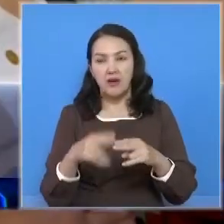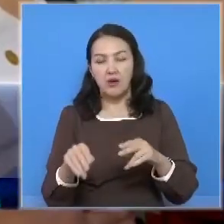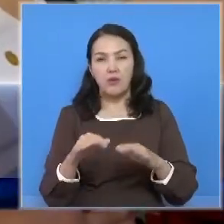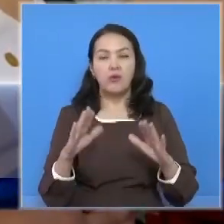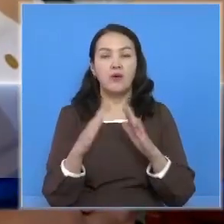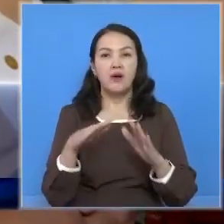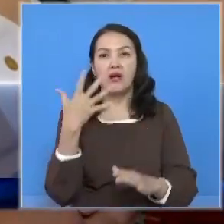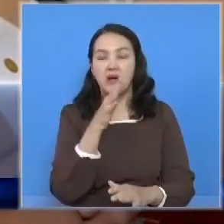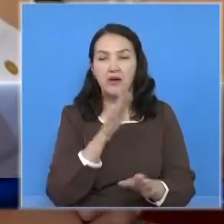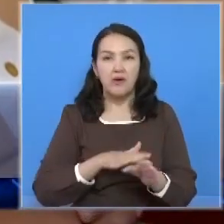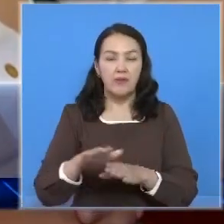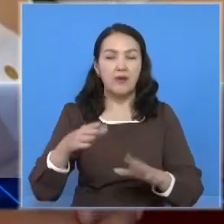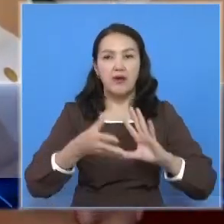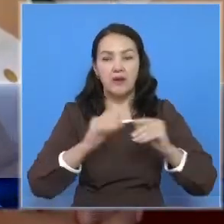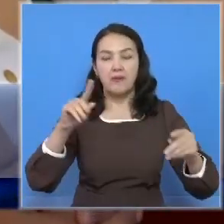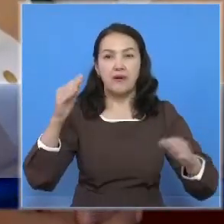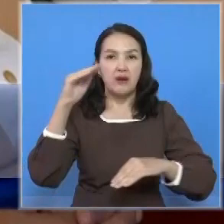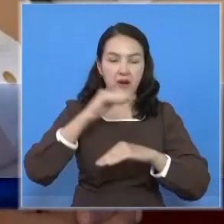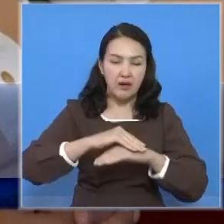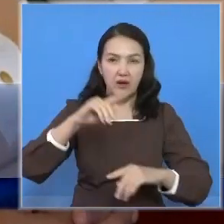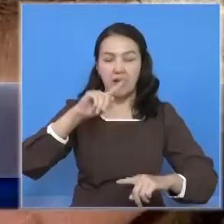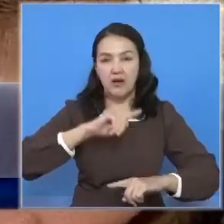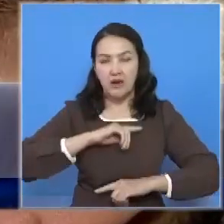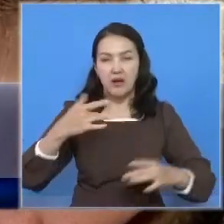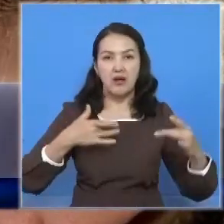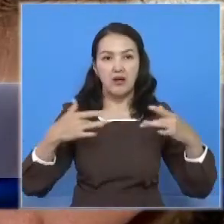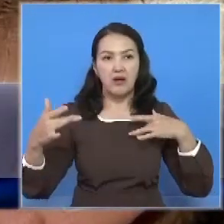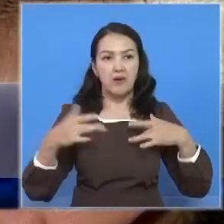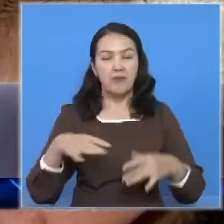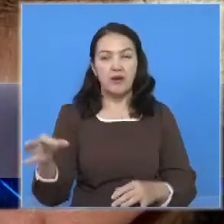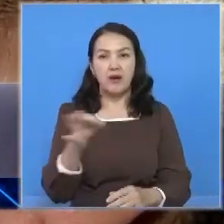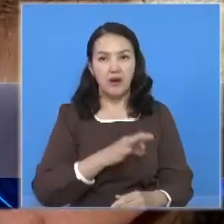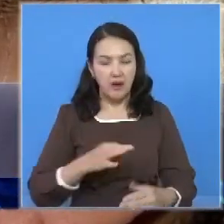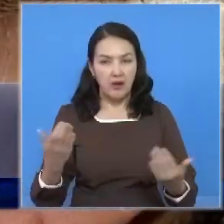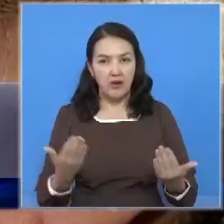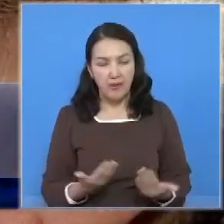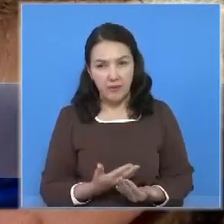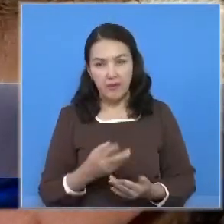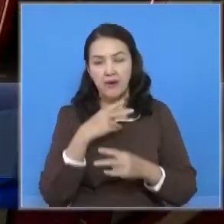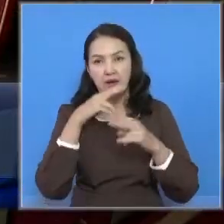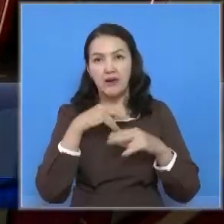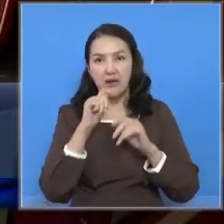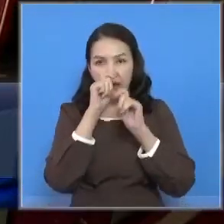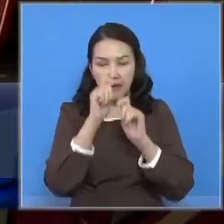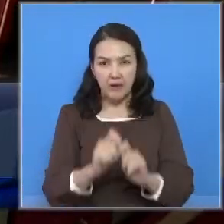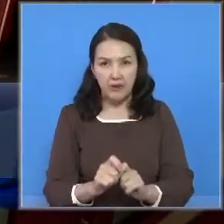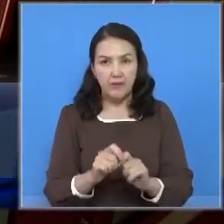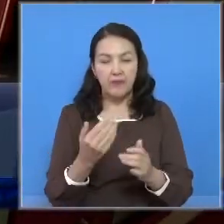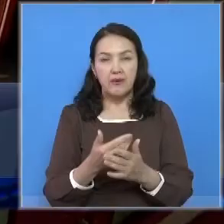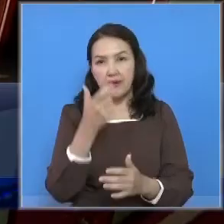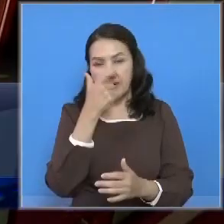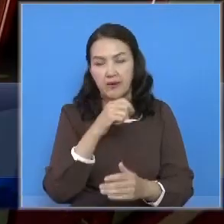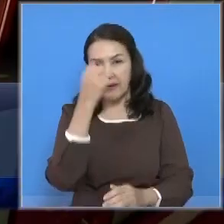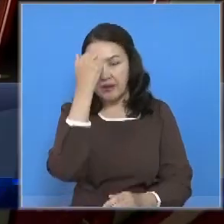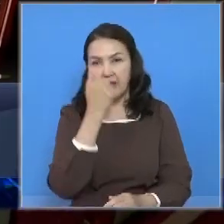ордасының 50 жылдығына арналған қорытынды кешке ұласты. Мерекелік шара аудан тұрғындарына айрықша көңіл күй сыйлаған. Олар өз